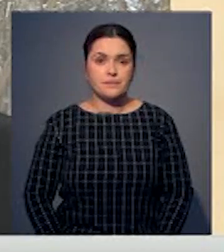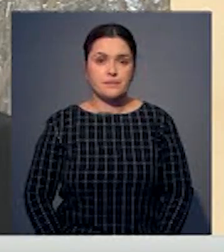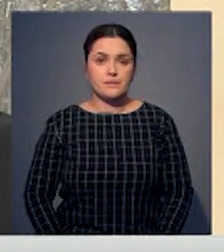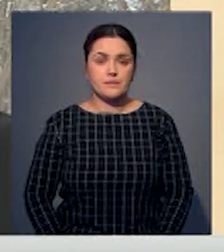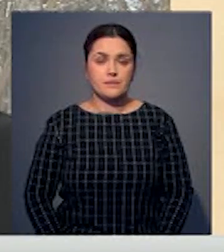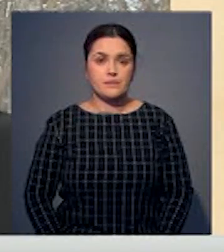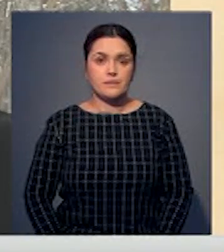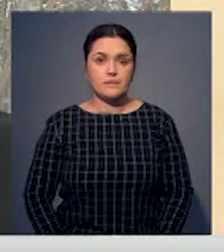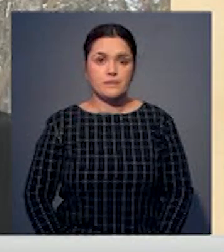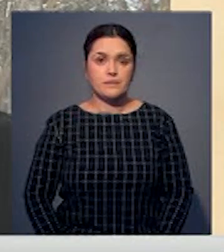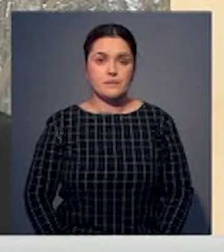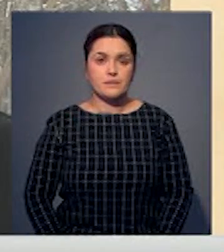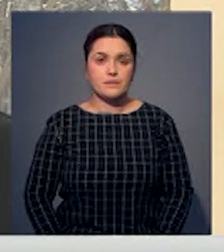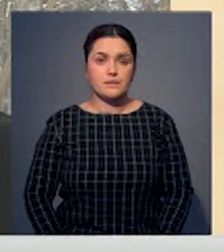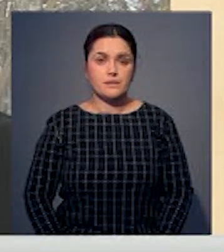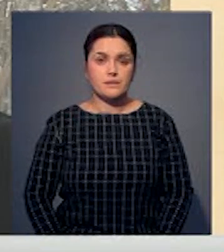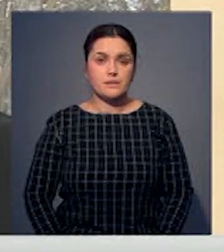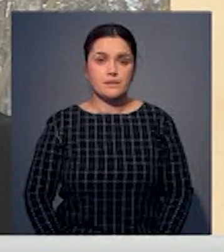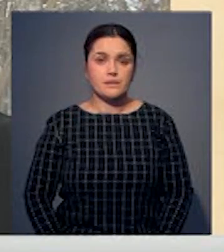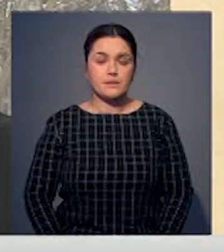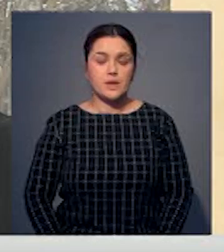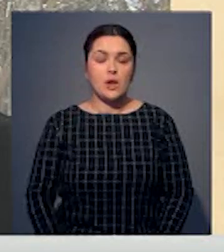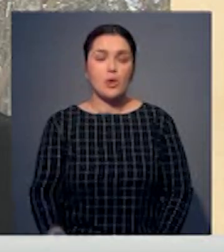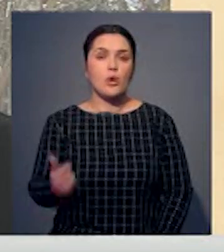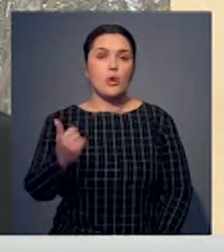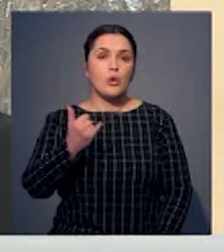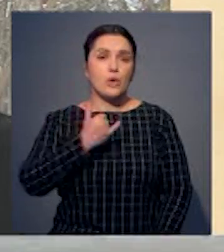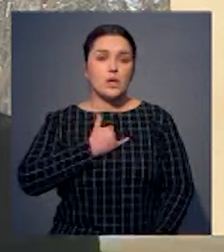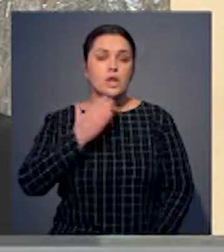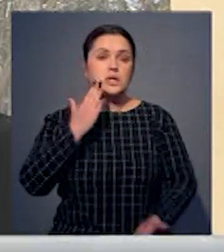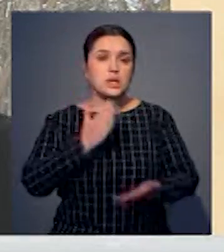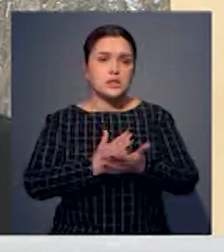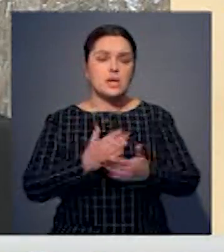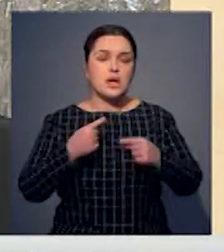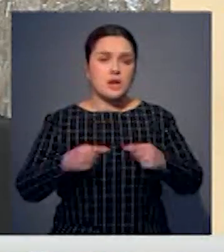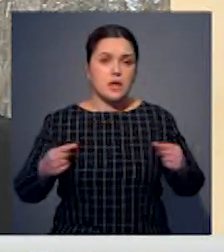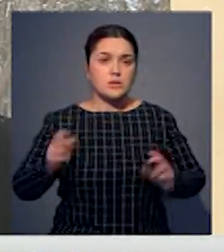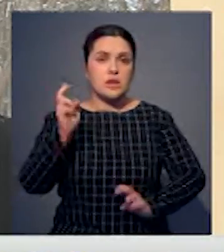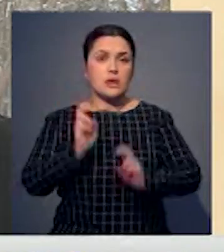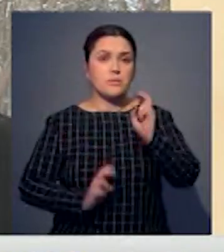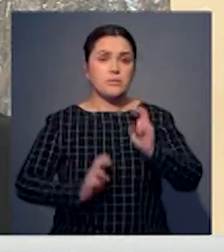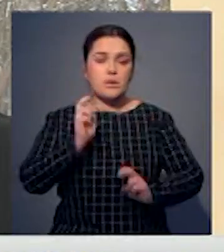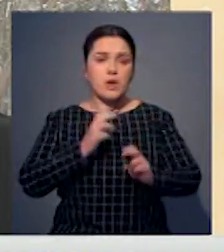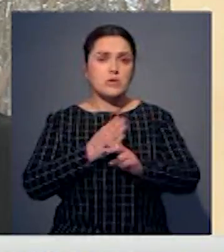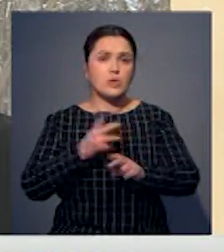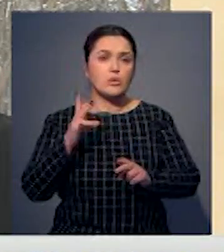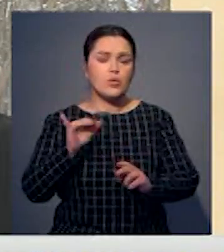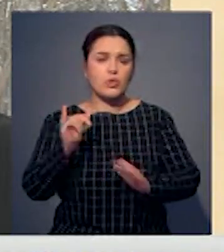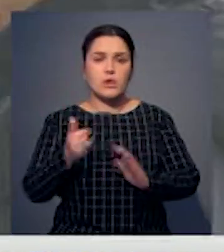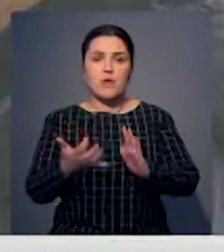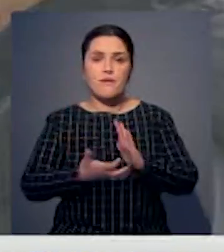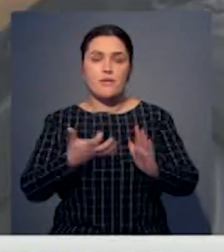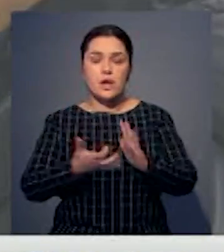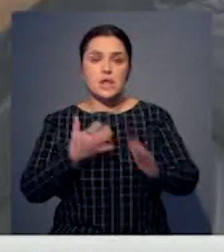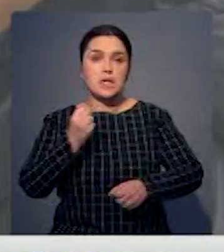тоже работают, в принципе, по глубокой обработке, но не на том уровне, не с теми объемами, которого хотелось